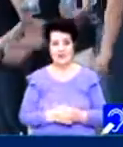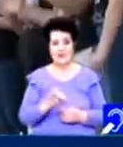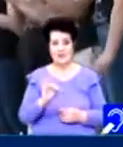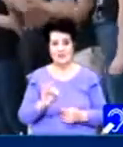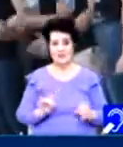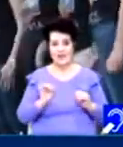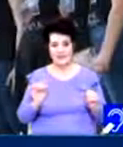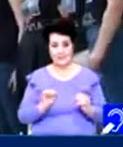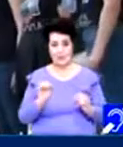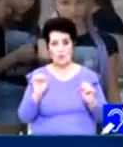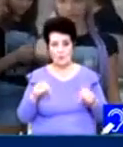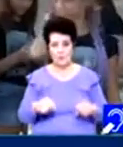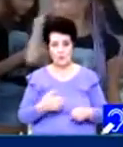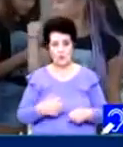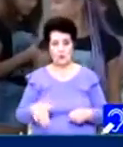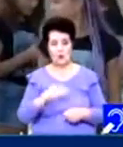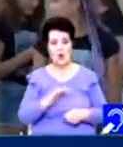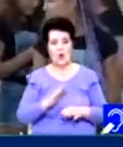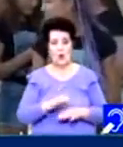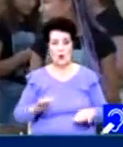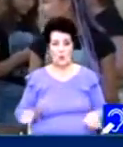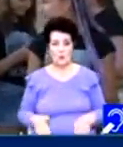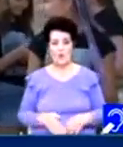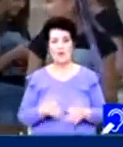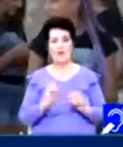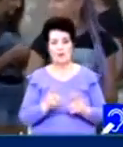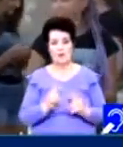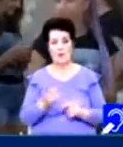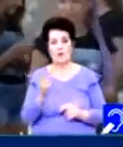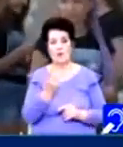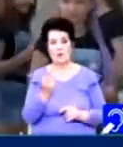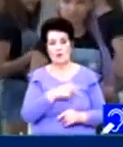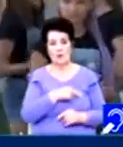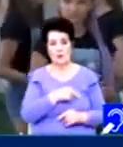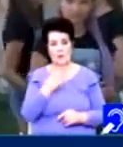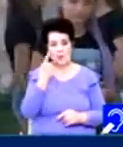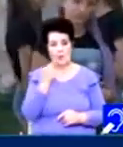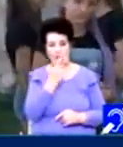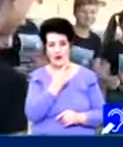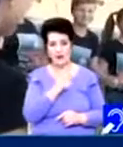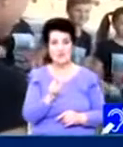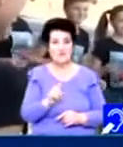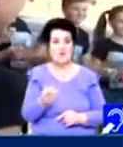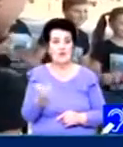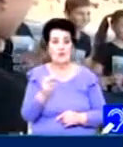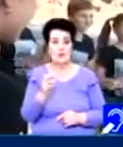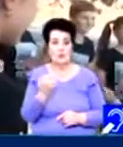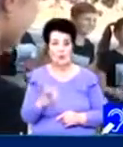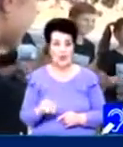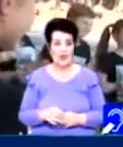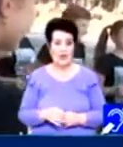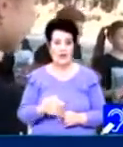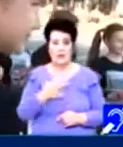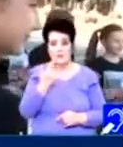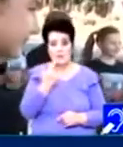ne-am străduit cum am putut noi. Copiii nu sunt de acord cu premiul 2, că am văzut chiar lacrimi în ochi, că de ce premiul 2. Nu putem să fim